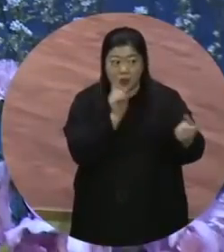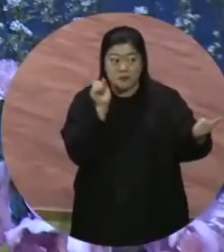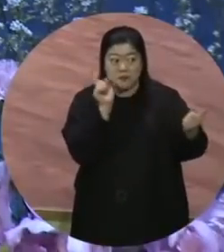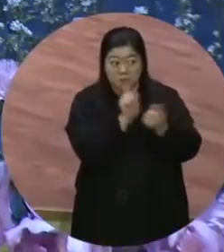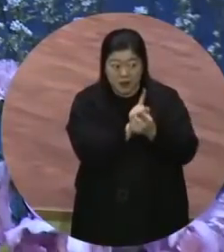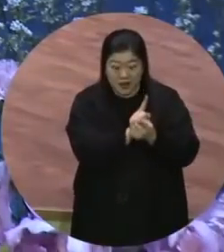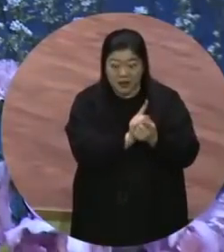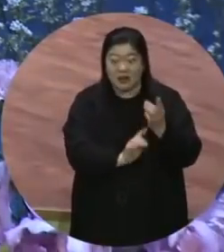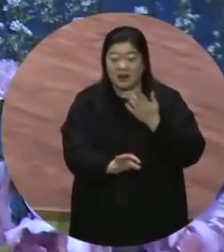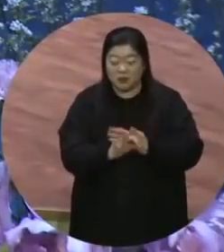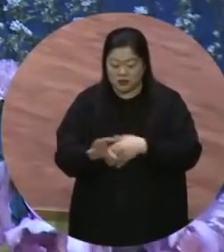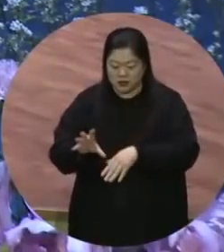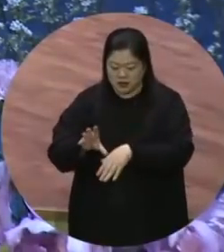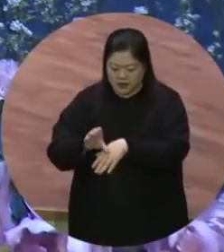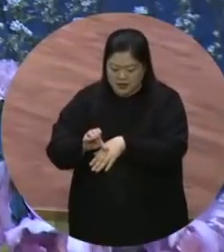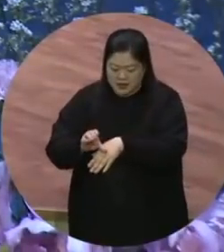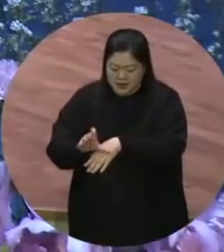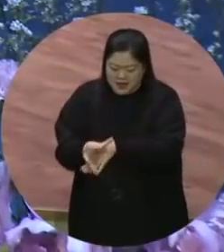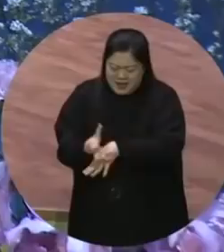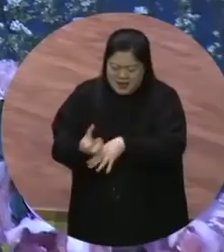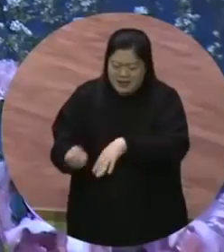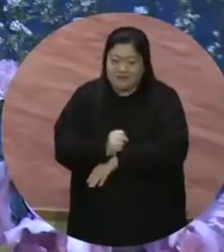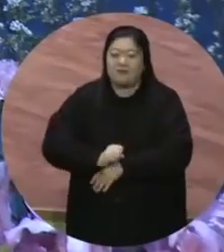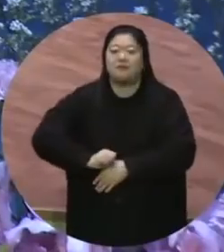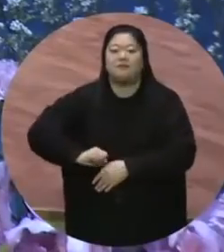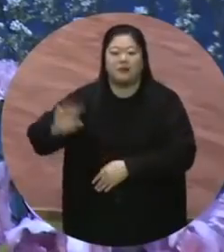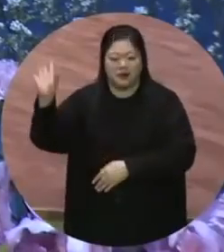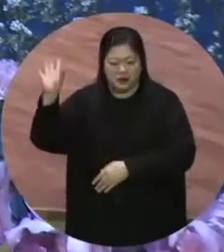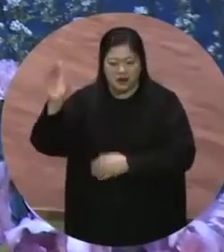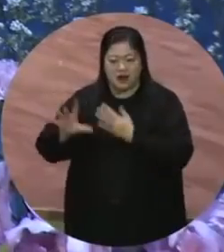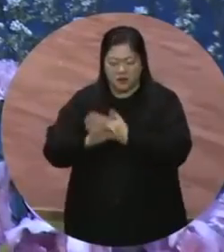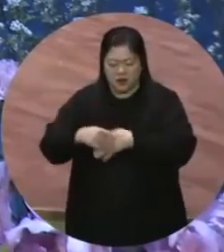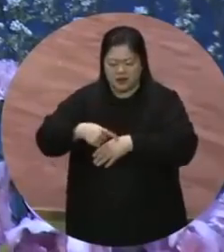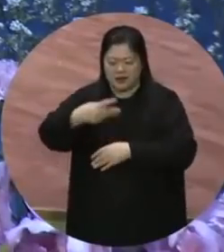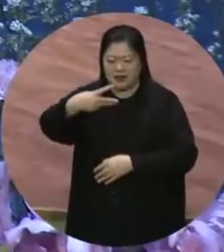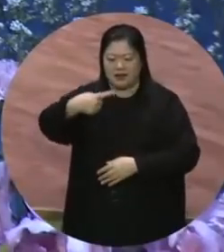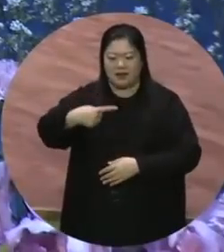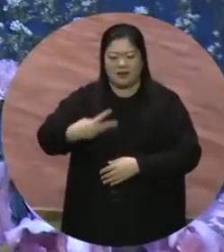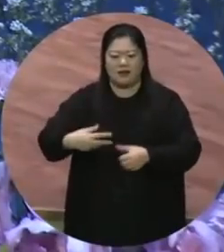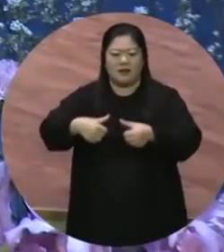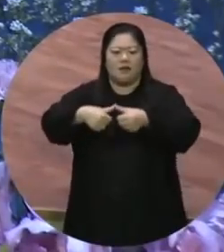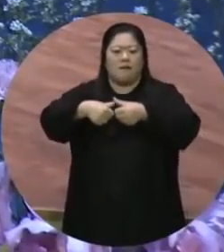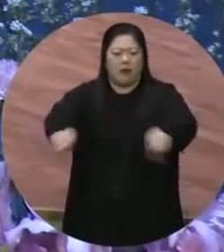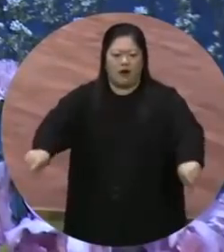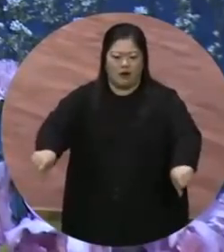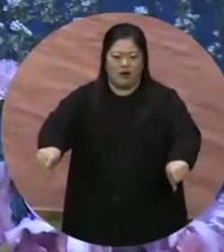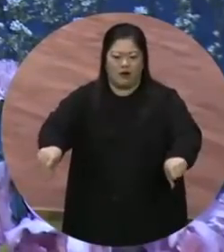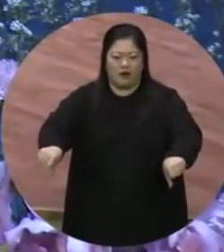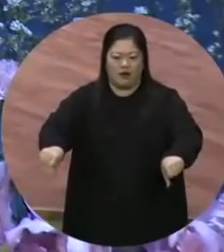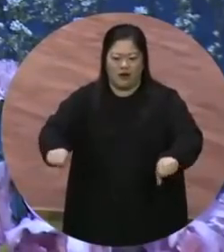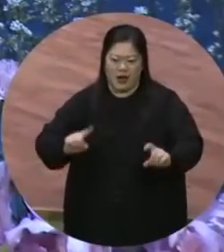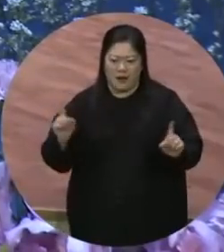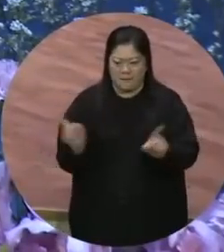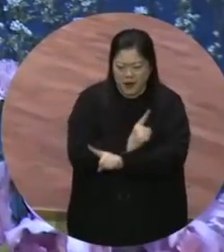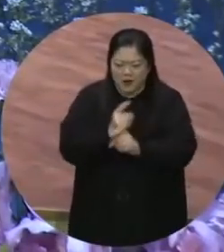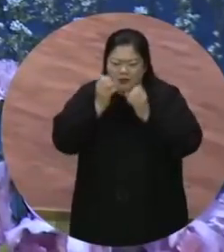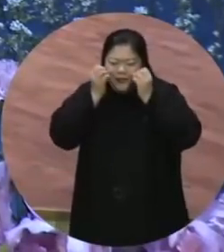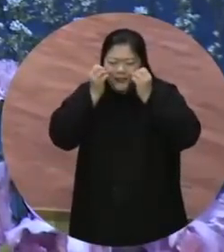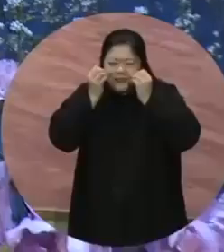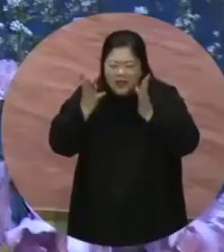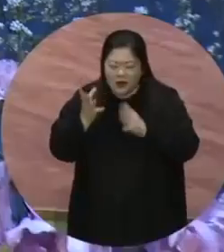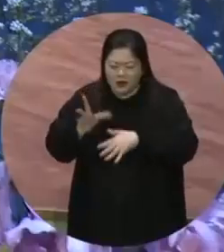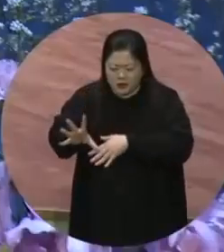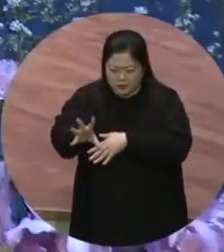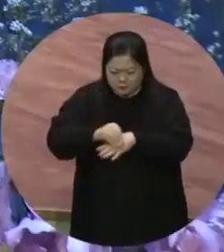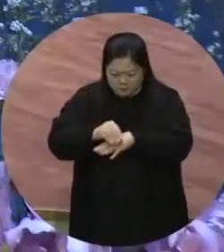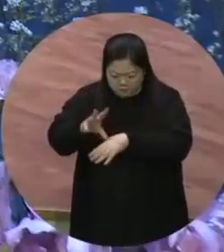있는 거, 이거 완전히 복음 들으면서 이 예틀을 깨고 이제 오늘부터 영원히